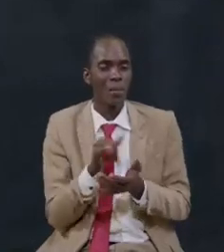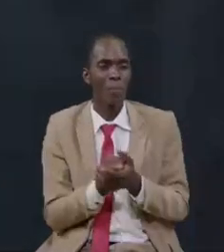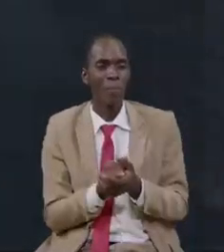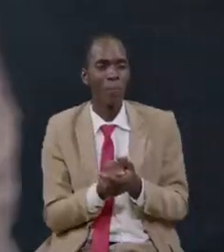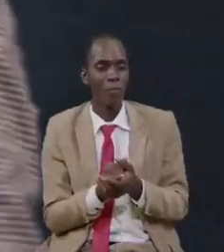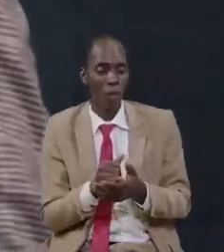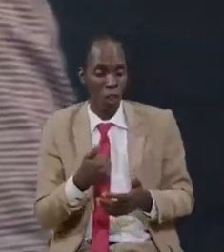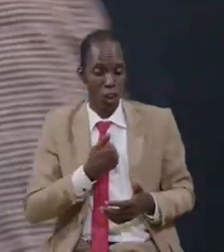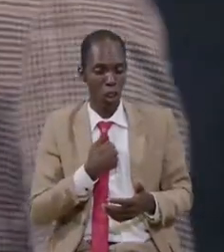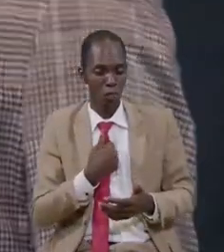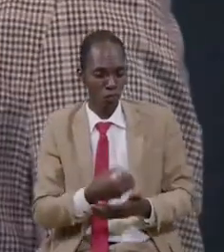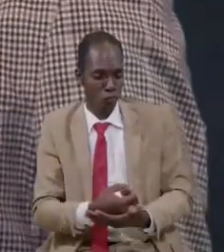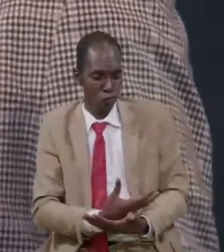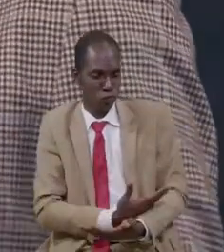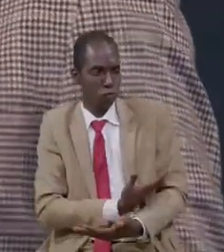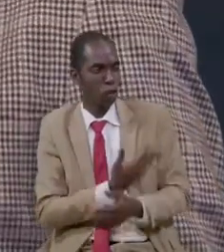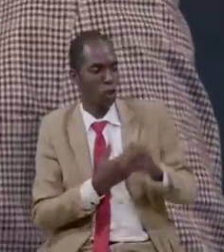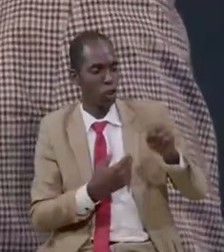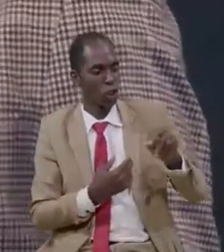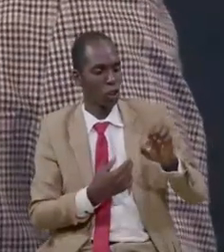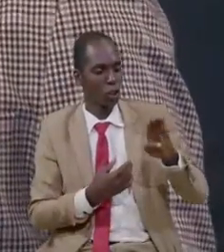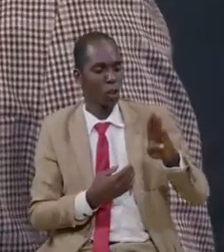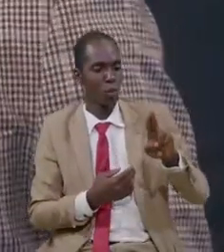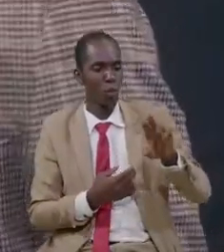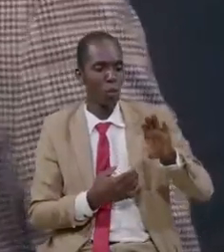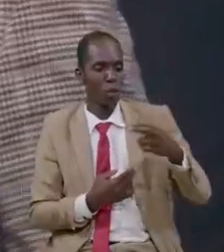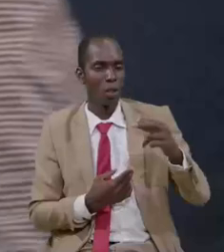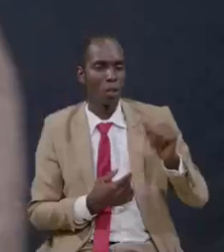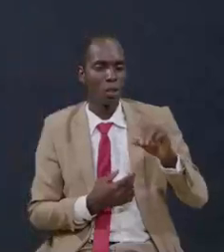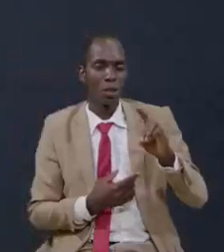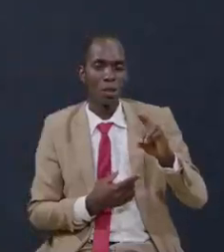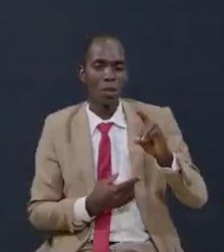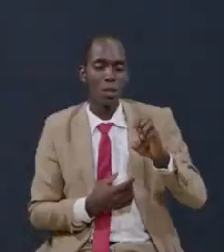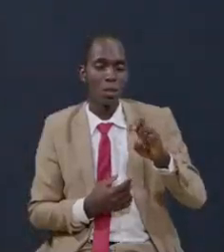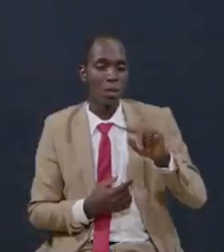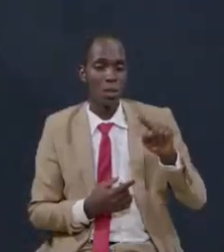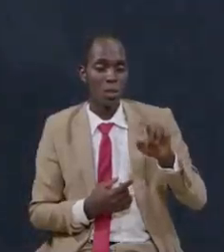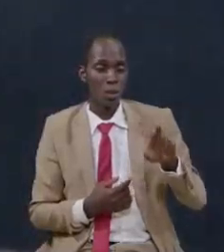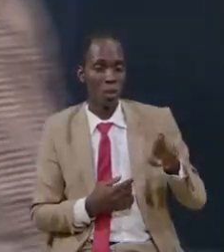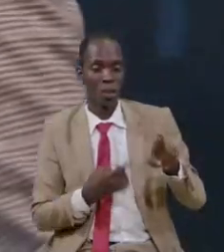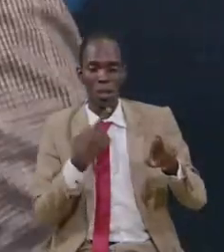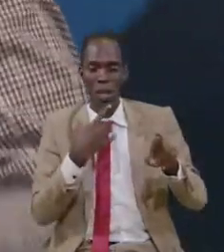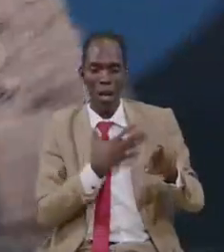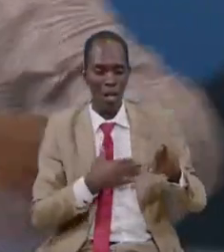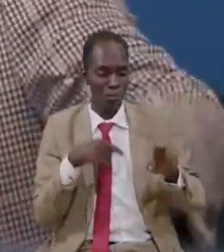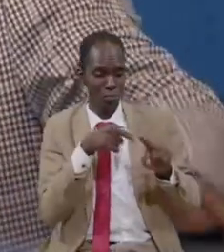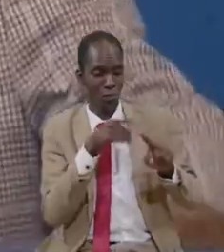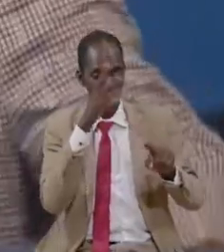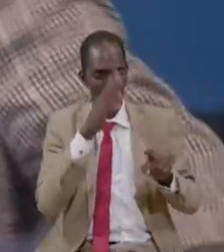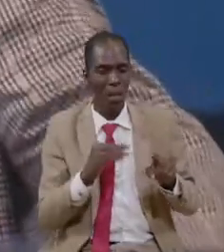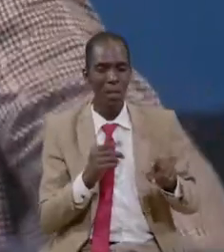Nebuchadnezzar. Et il a dit, oh, n'est-ce pas Babylone que moi j'ai